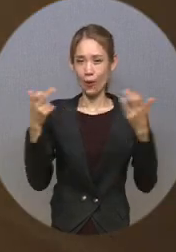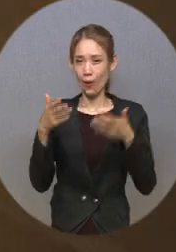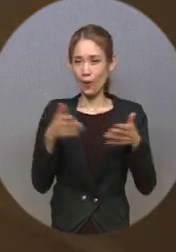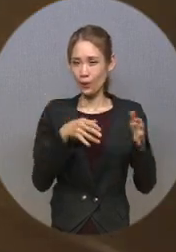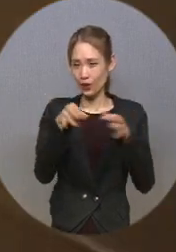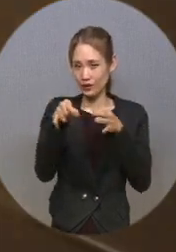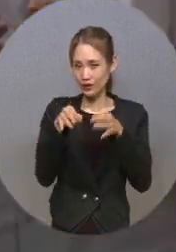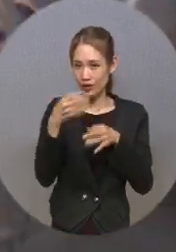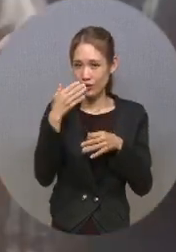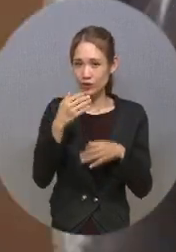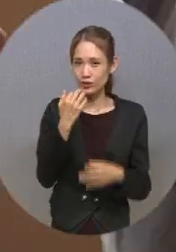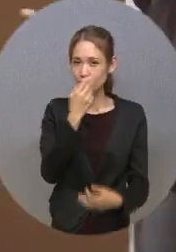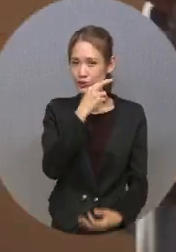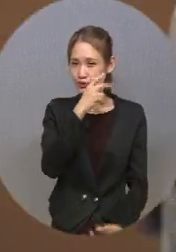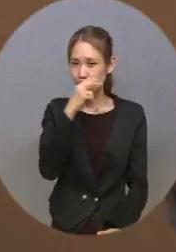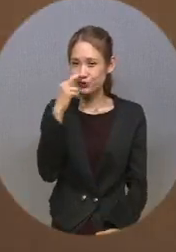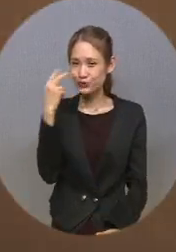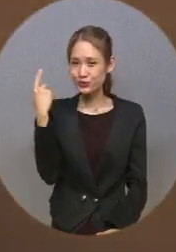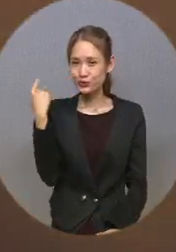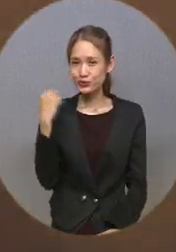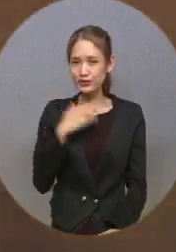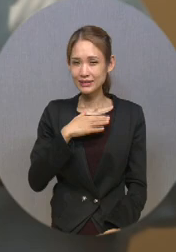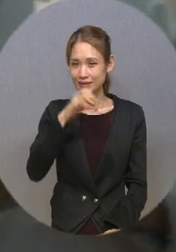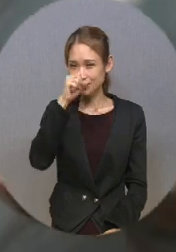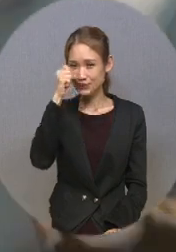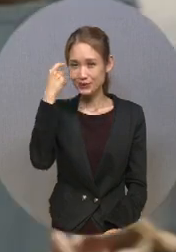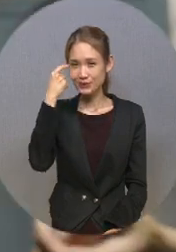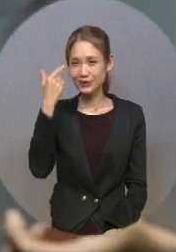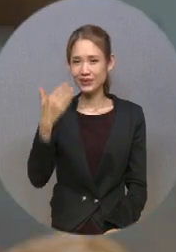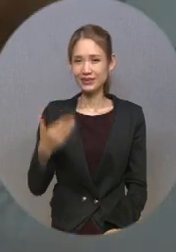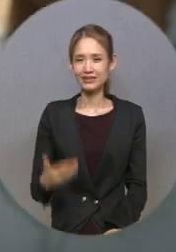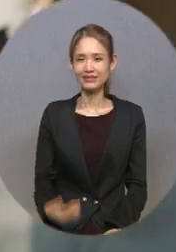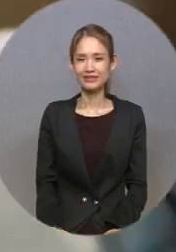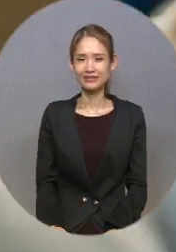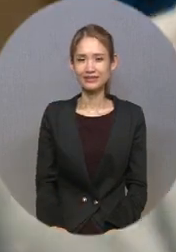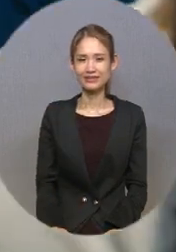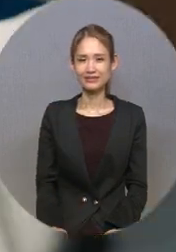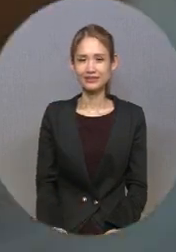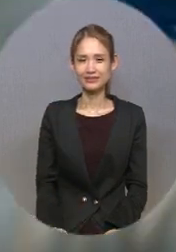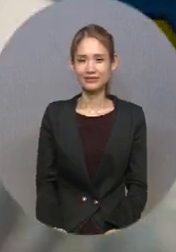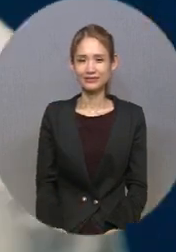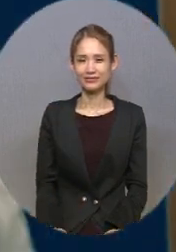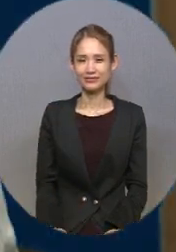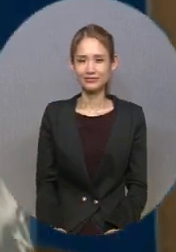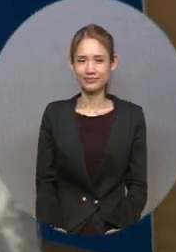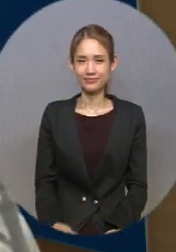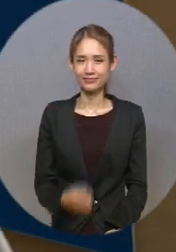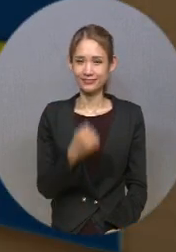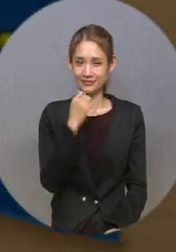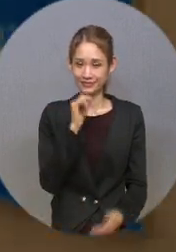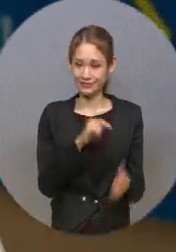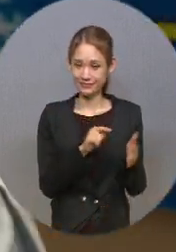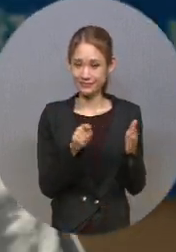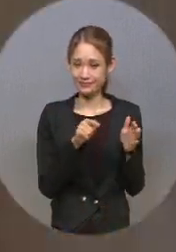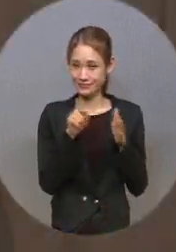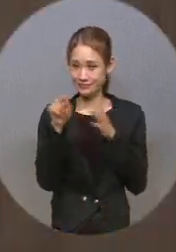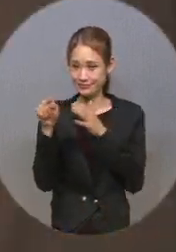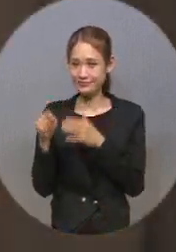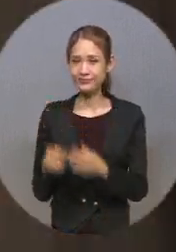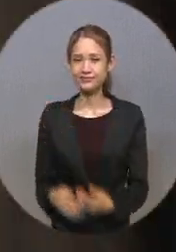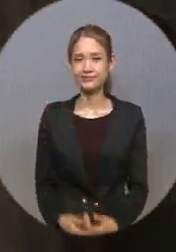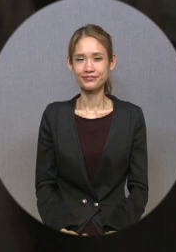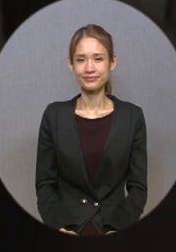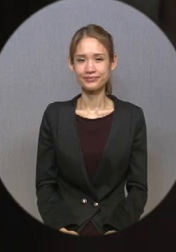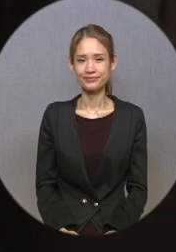확 올라옵니다. 추리, 기분 좋아지나? 네. 기분 좋아지나? 자, 이쪽으로 들어가시면 됩니다. 기분 좋아지나? 이쪽으로 먼저 들어가시고. 네.